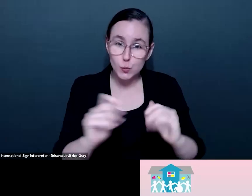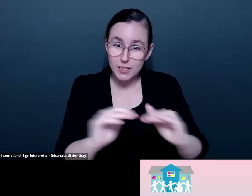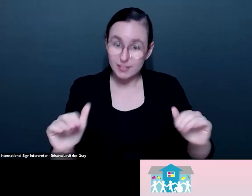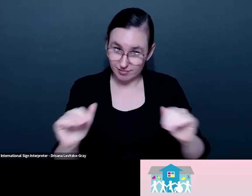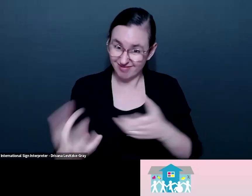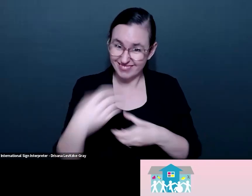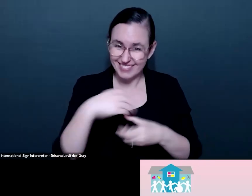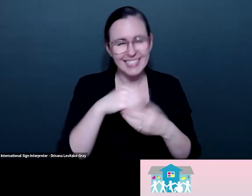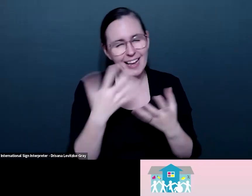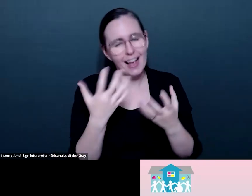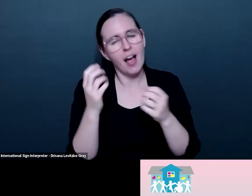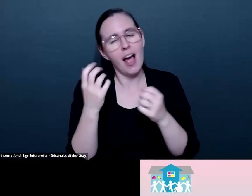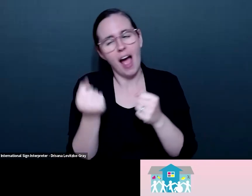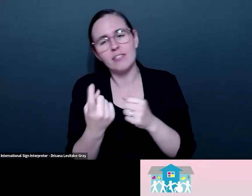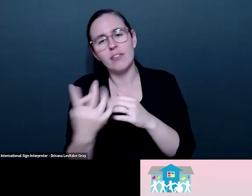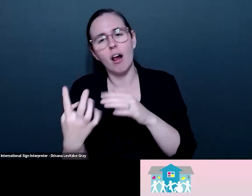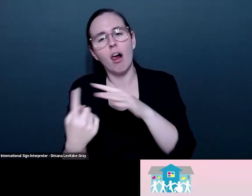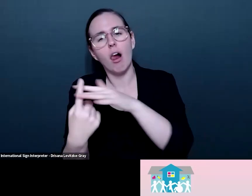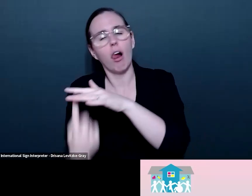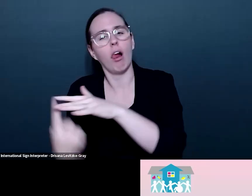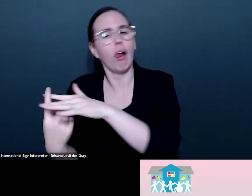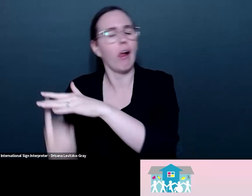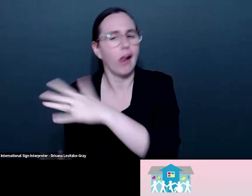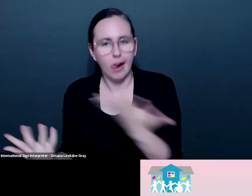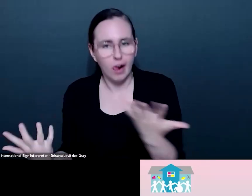le CFM.